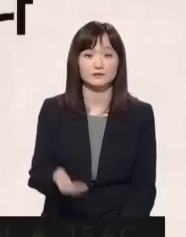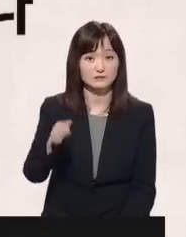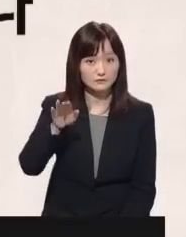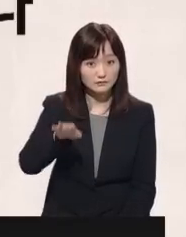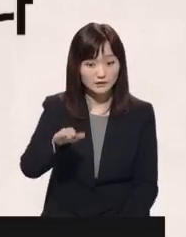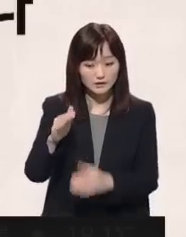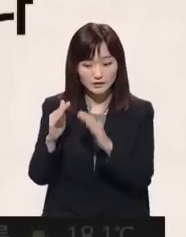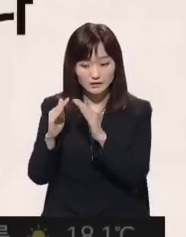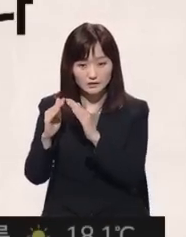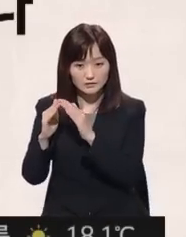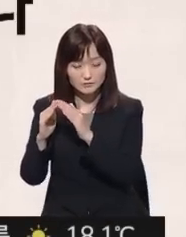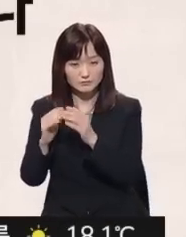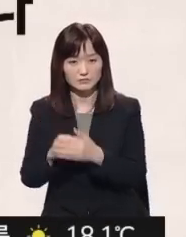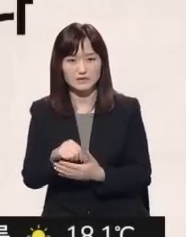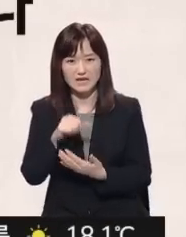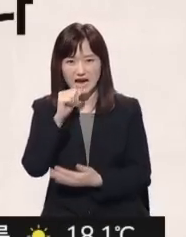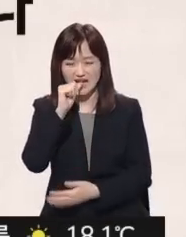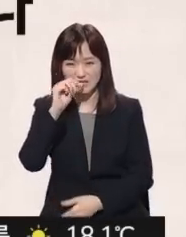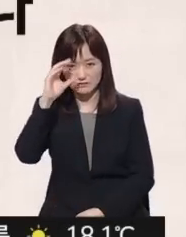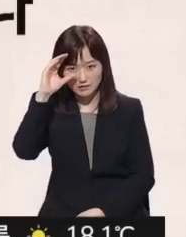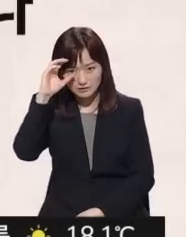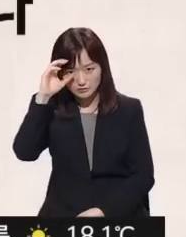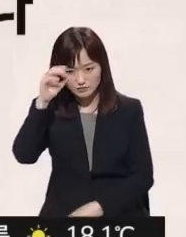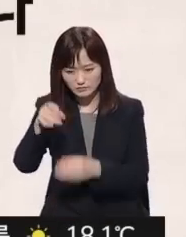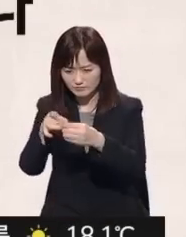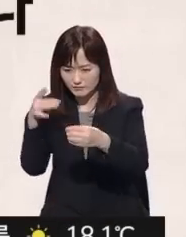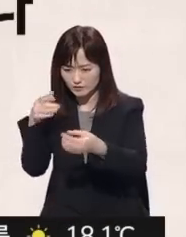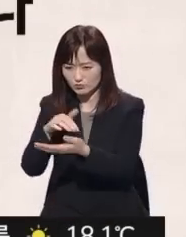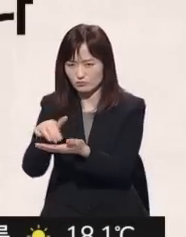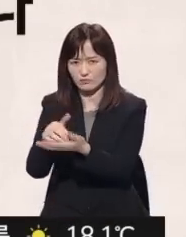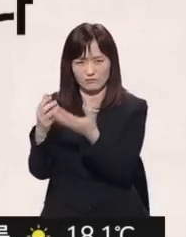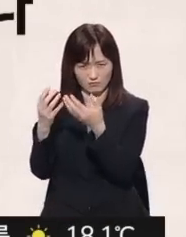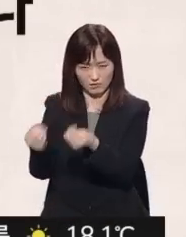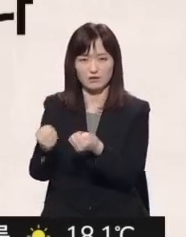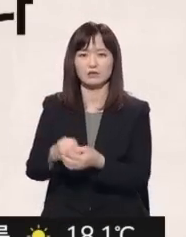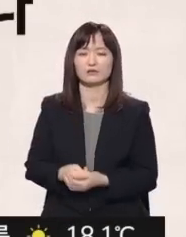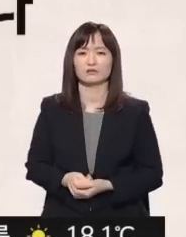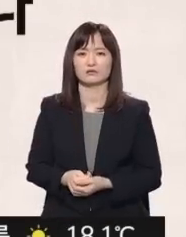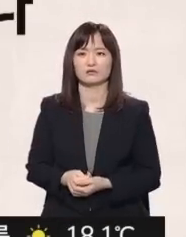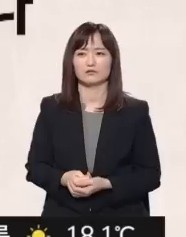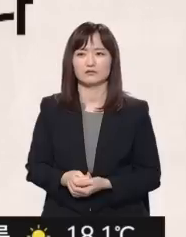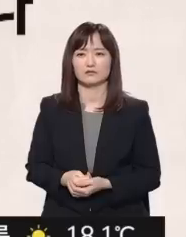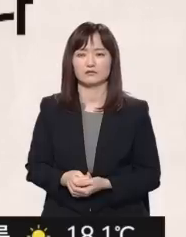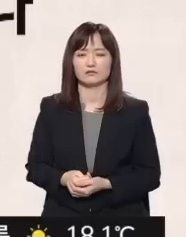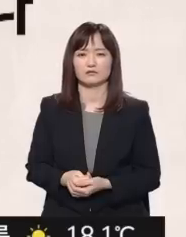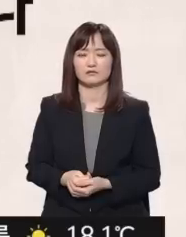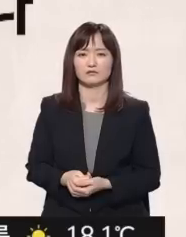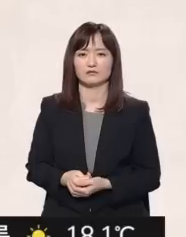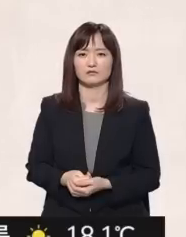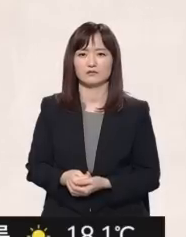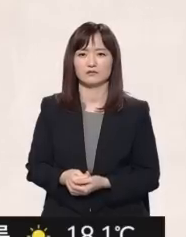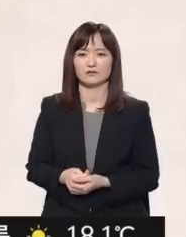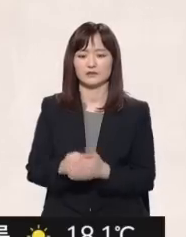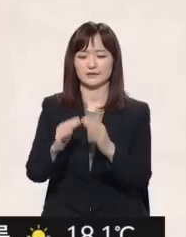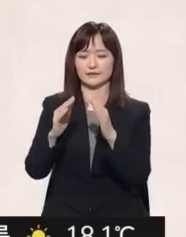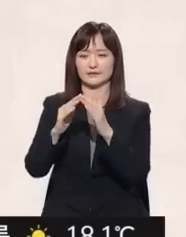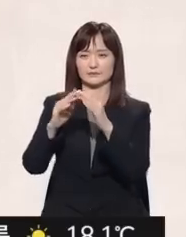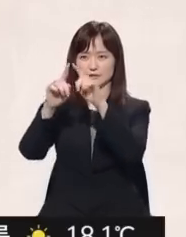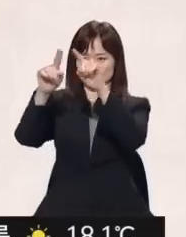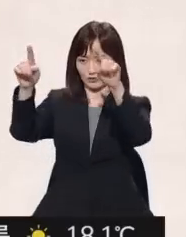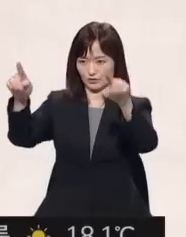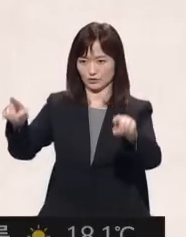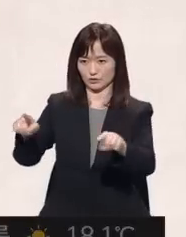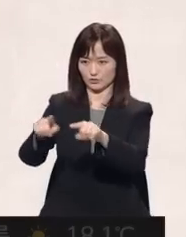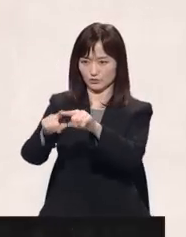집에서 새총과 쇠고슬이 지금 다량으로 나왔구요 그리고 표적지하고 표적 매트도 있었으니까 집에서 연습을 한 것입니다